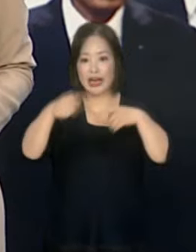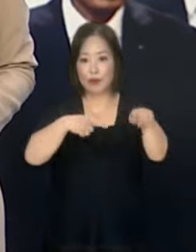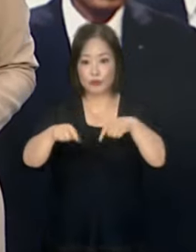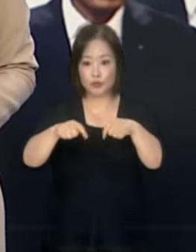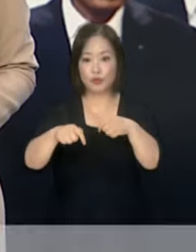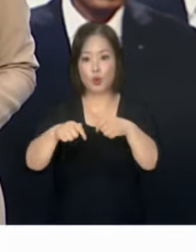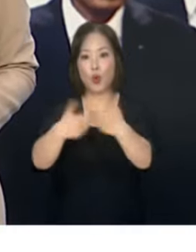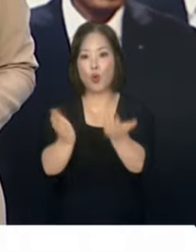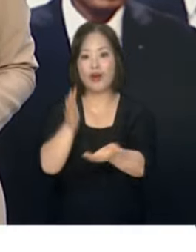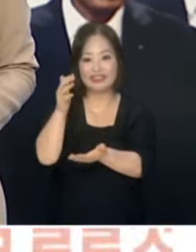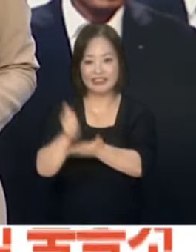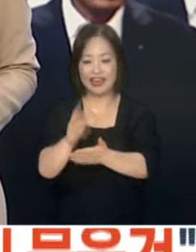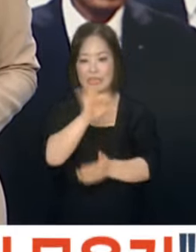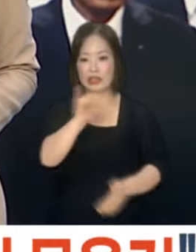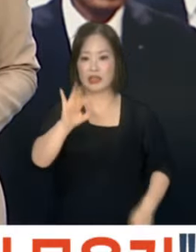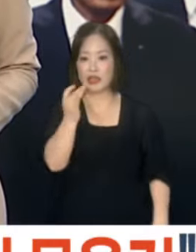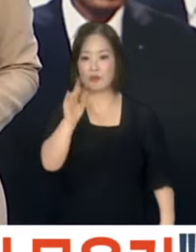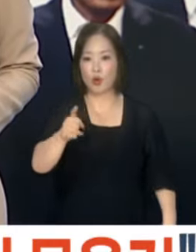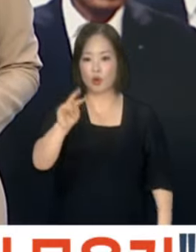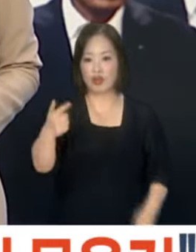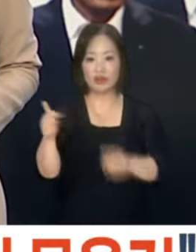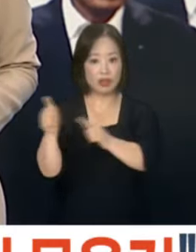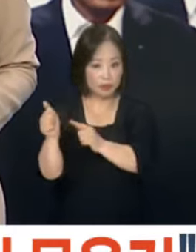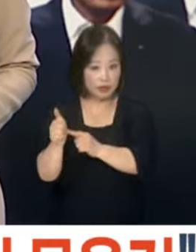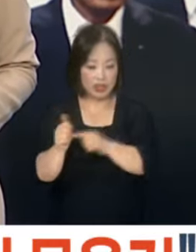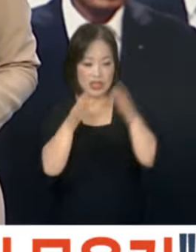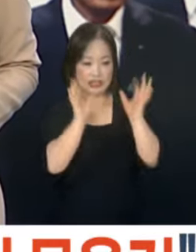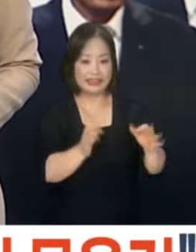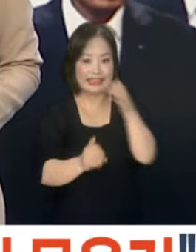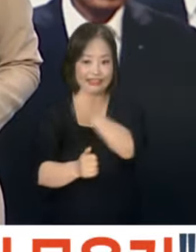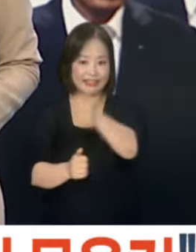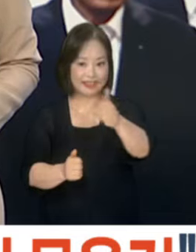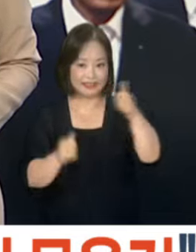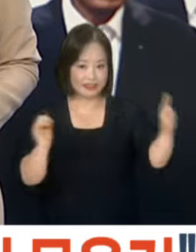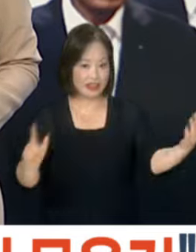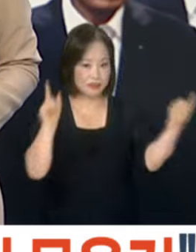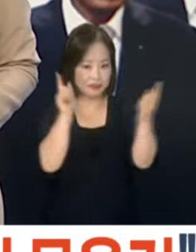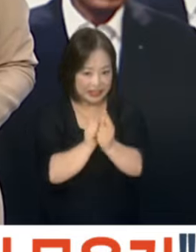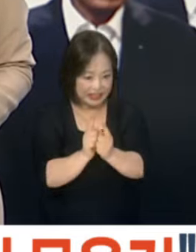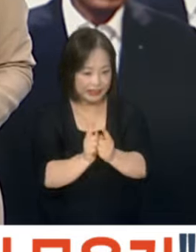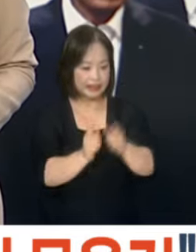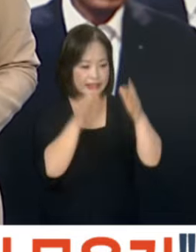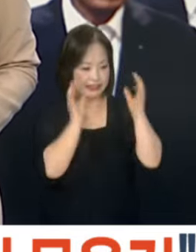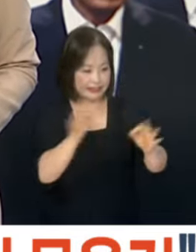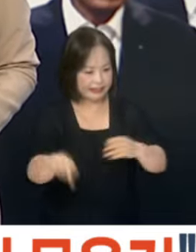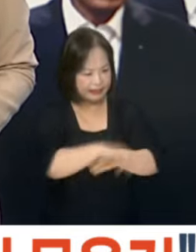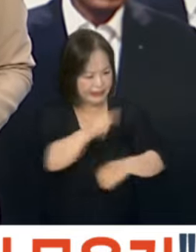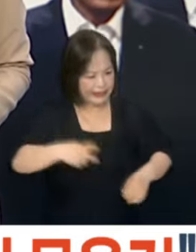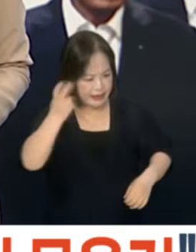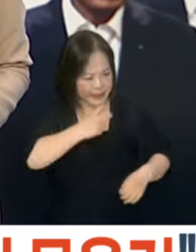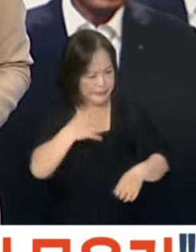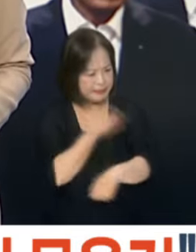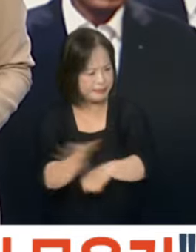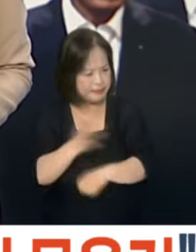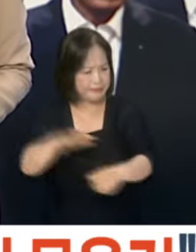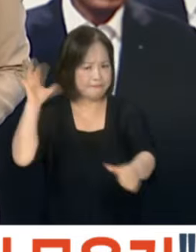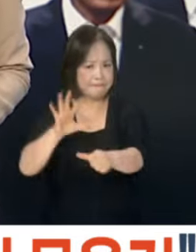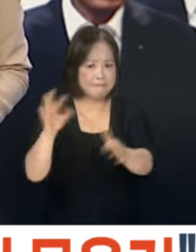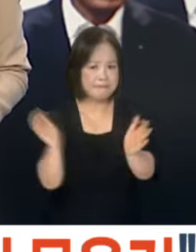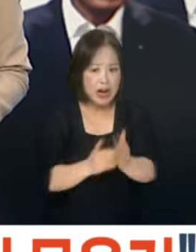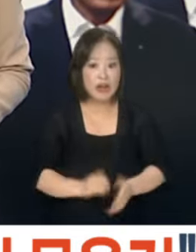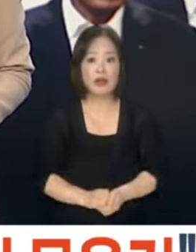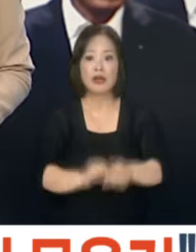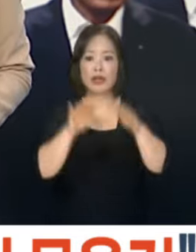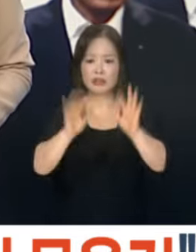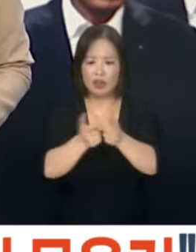네, 이복현 금융감독원장이 은행장들과 만나서 은행들의 실적 주의를 강도 높게 비판했습니다. 네, 특히 불완전 판매, 횡령